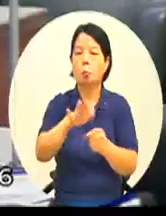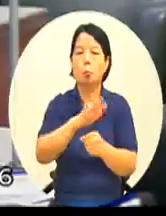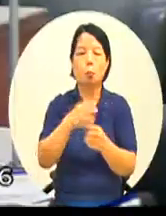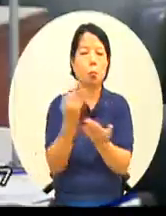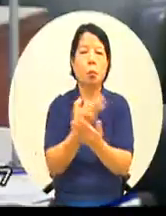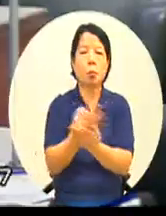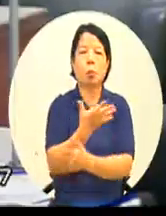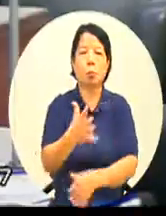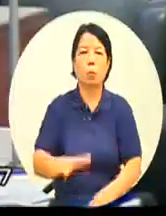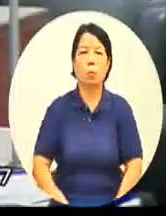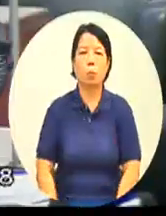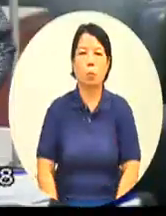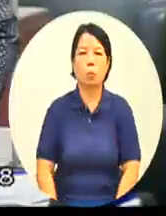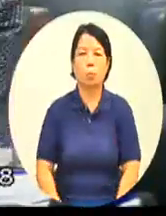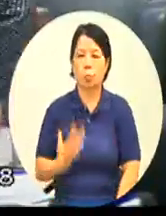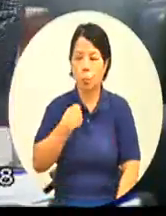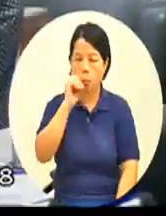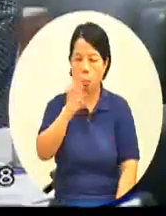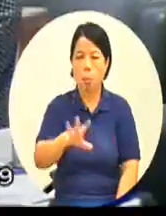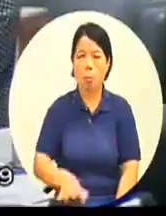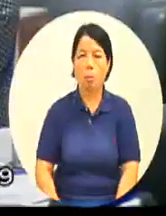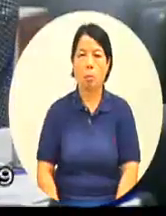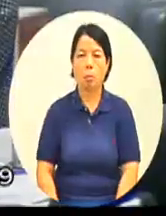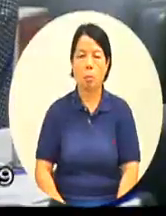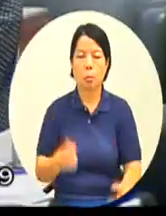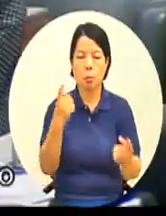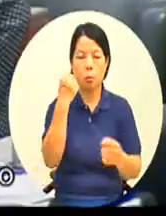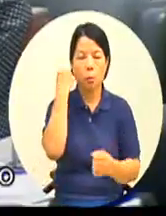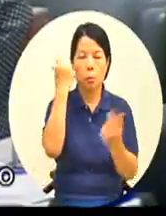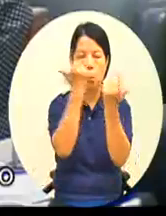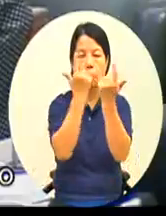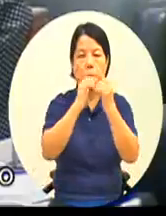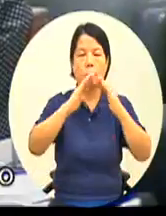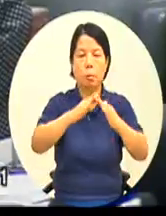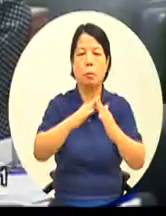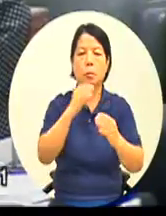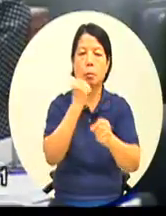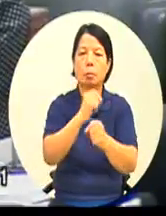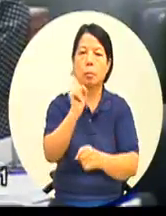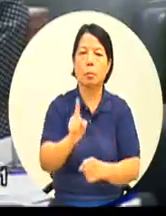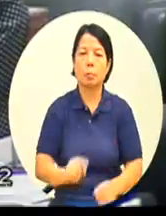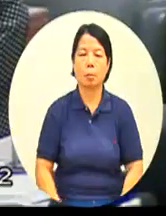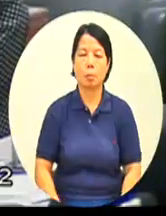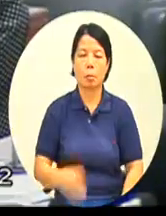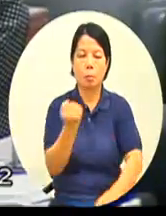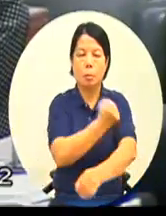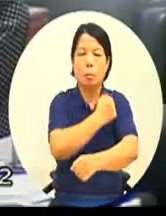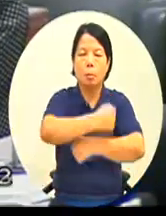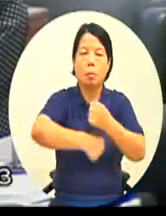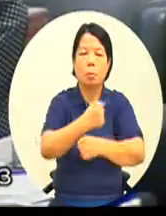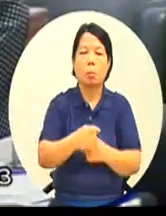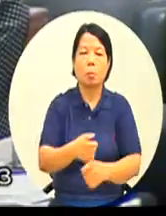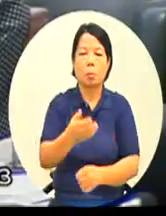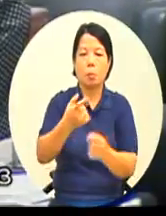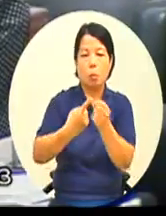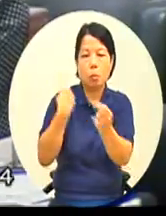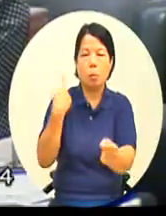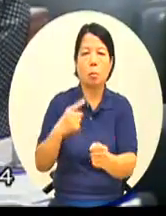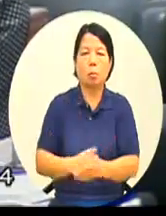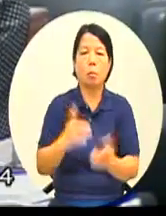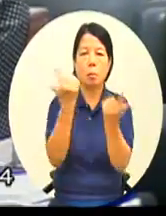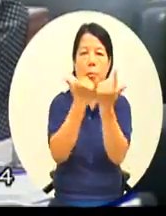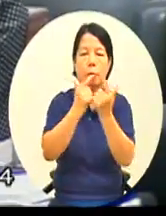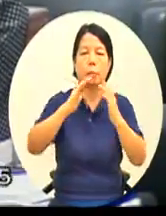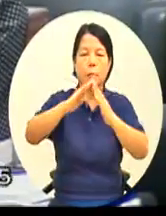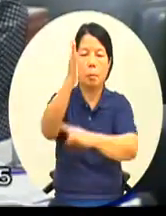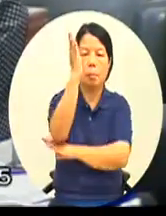不够有力的啦。我告诉你，人家台北市怎么做？台北市的劳动局长曾经在去年在台北市